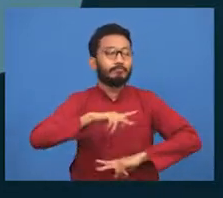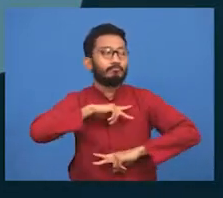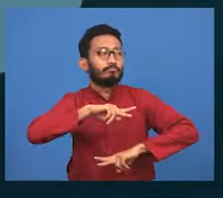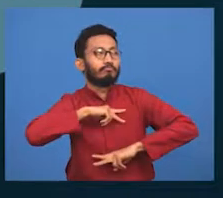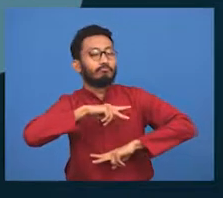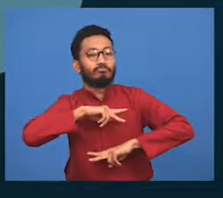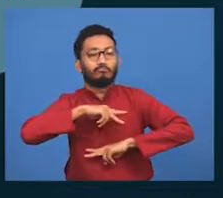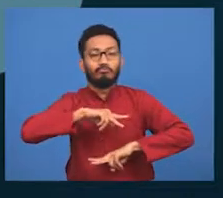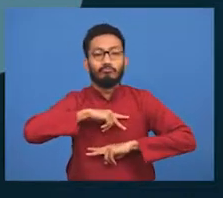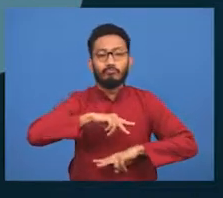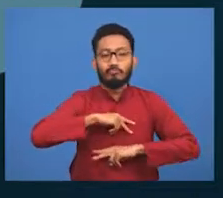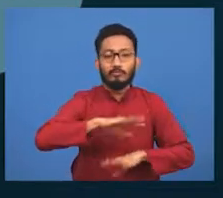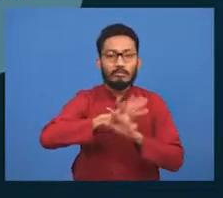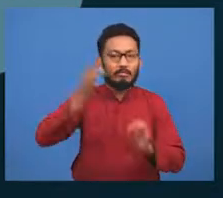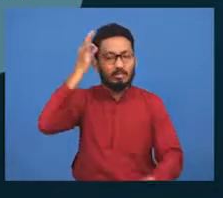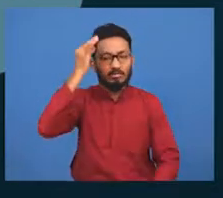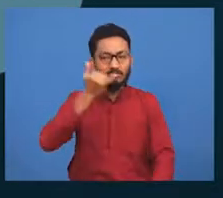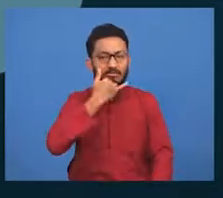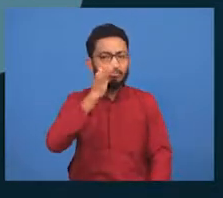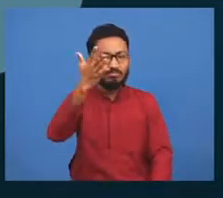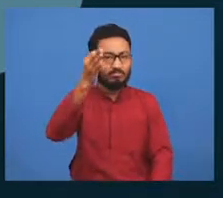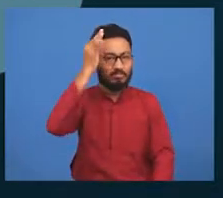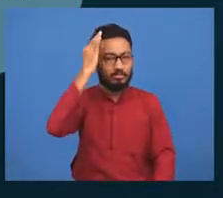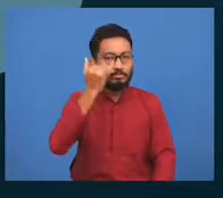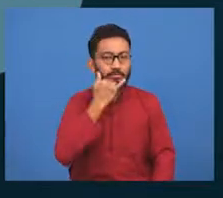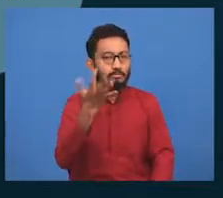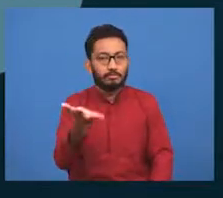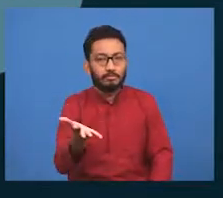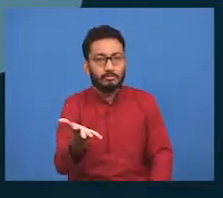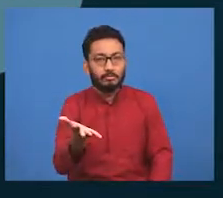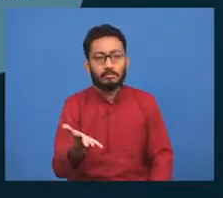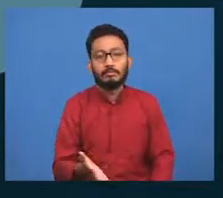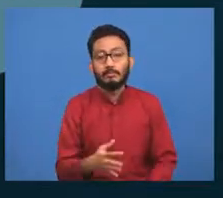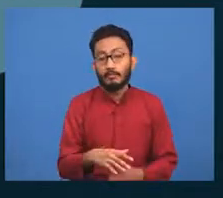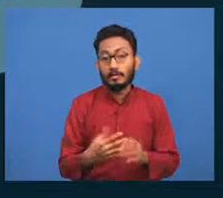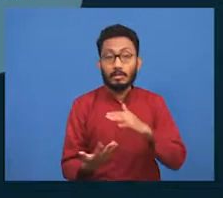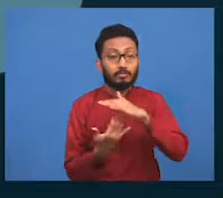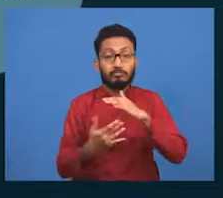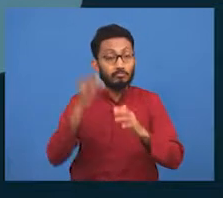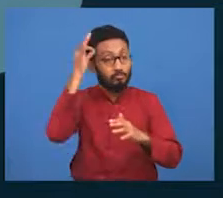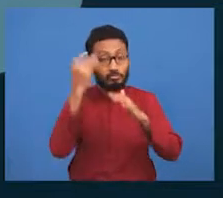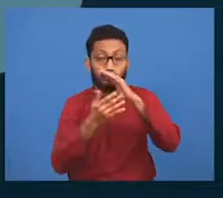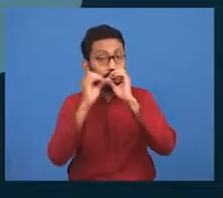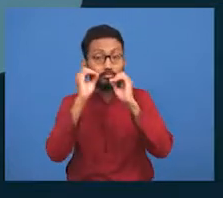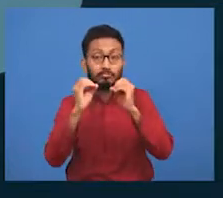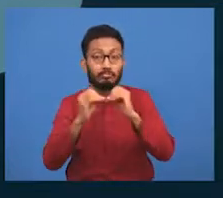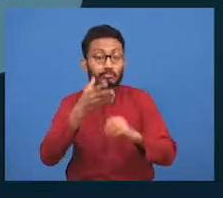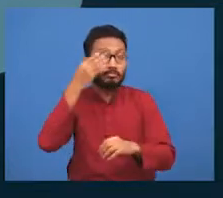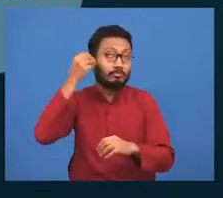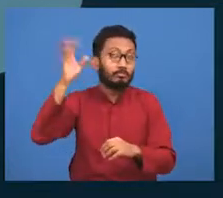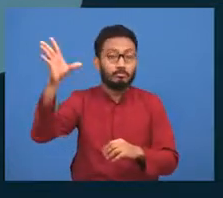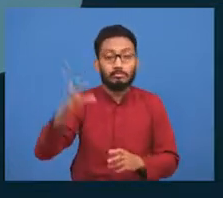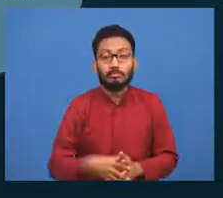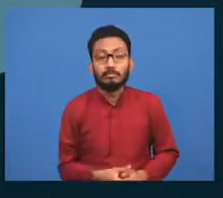dan pahala ataupun azab Allah Subhanahu Wa Taala. Dan yang seterusnya, yang keenam,